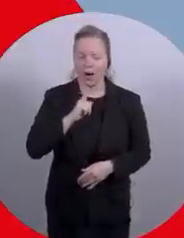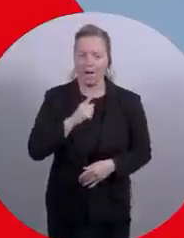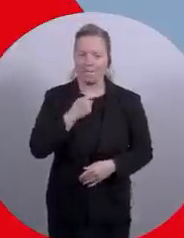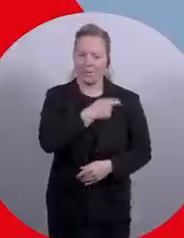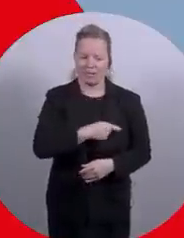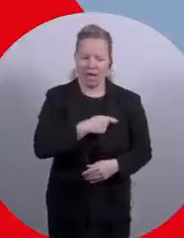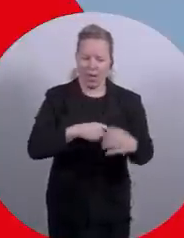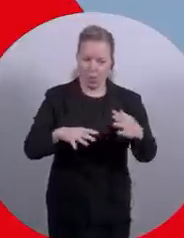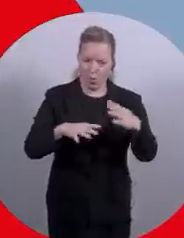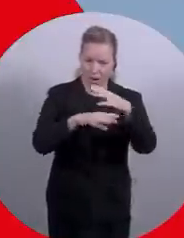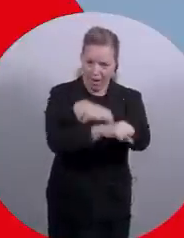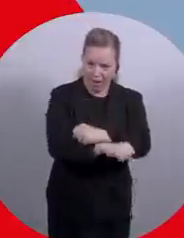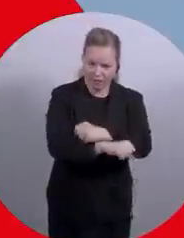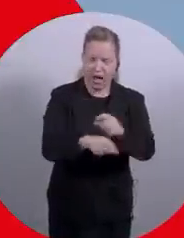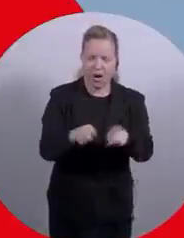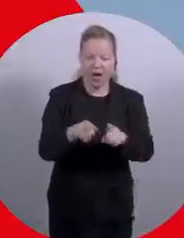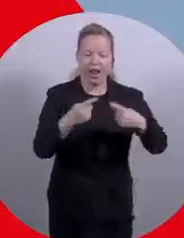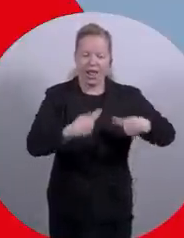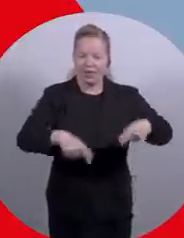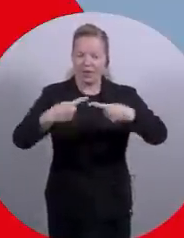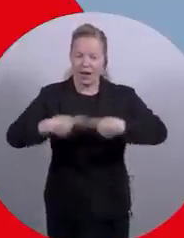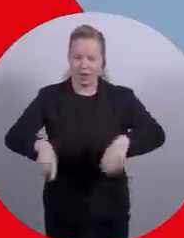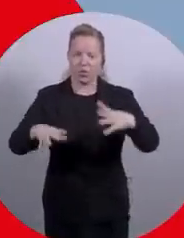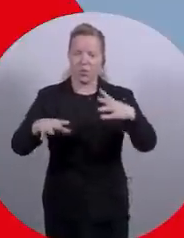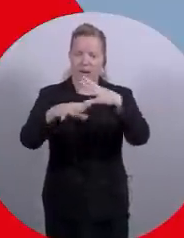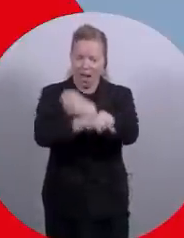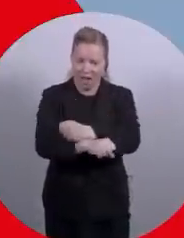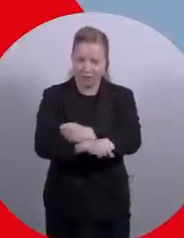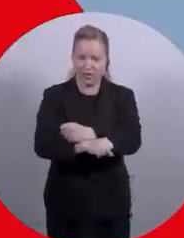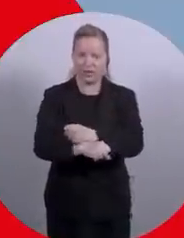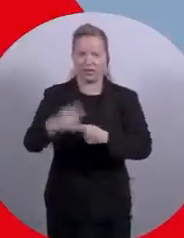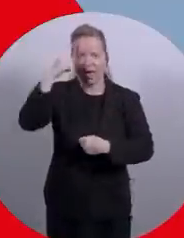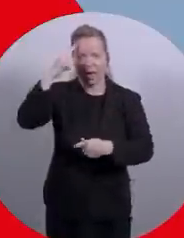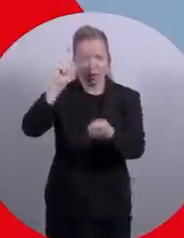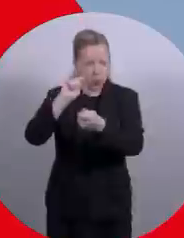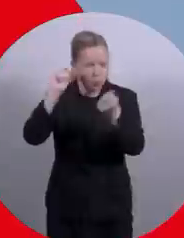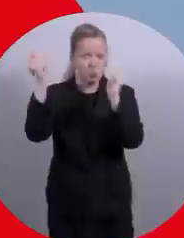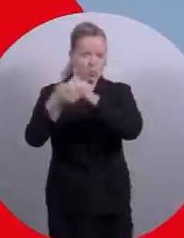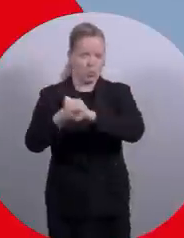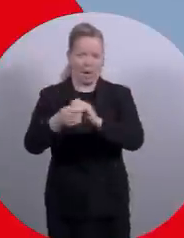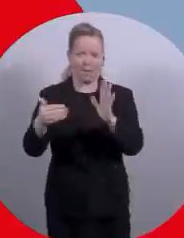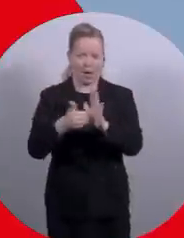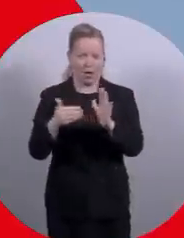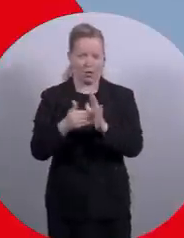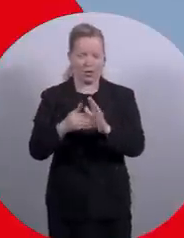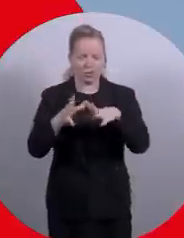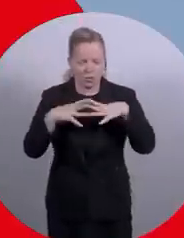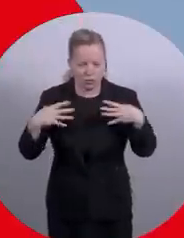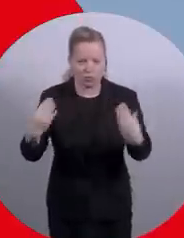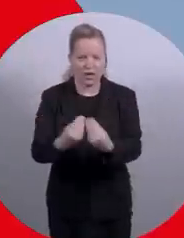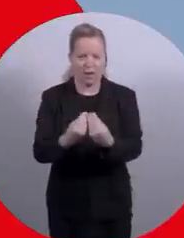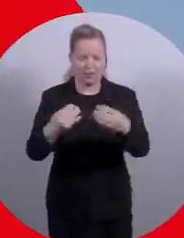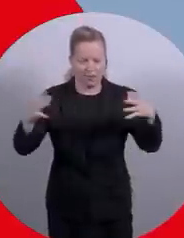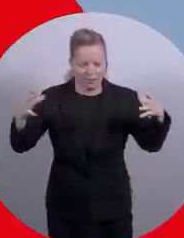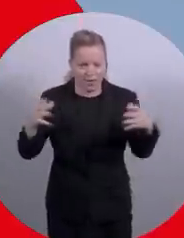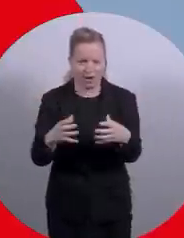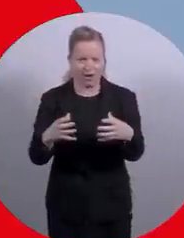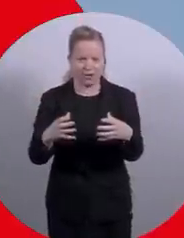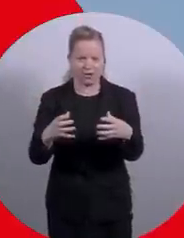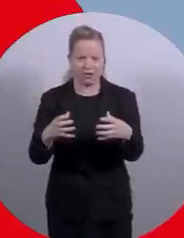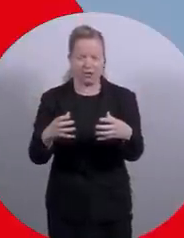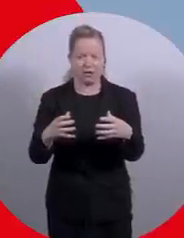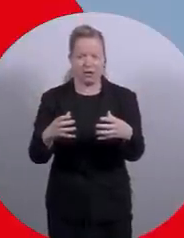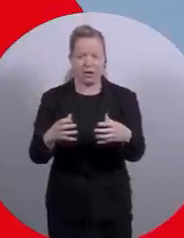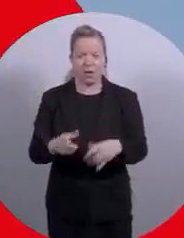parteiübergreifende sondern auch in länderübergreifendes umdenken und Zusammenwirken geben wie werden auch in Zukunft um den